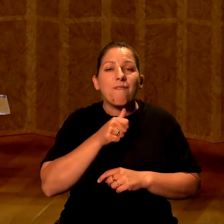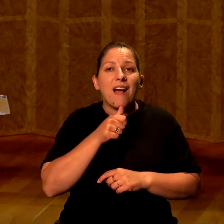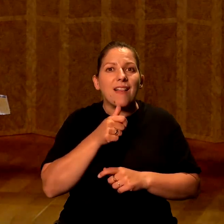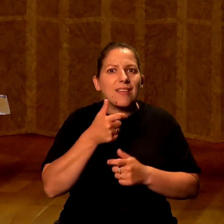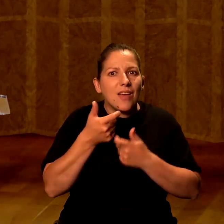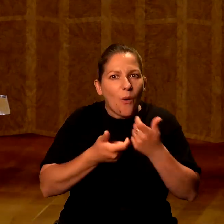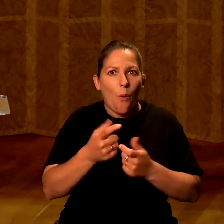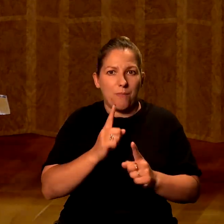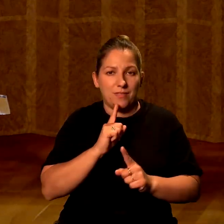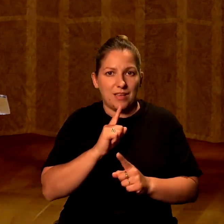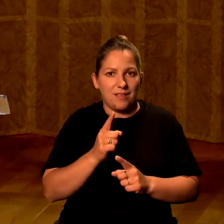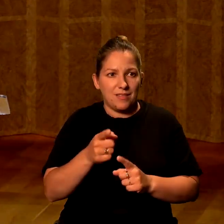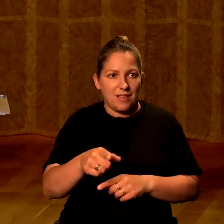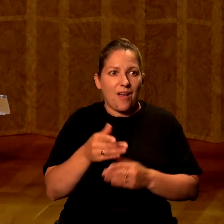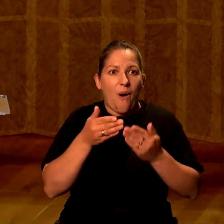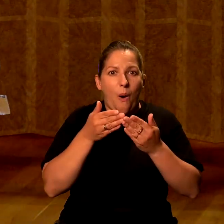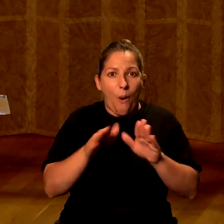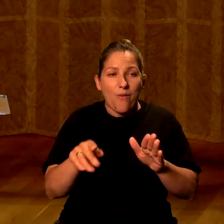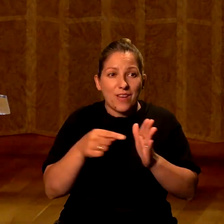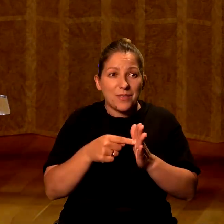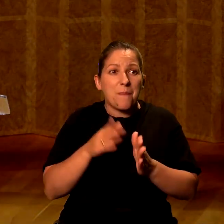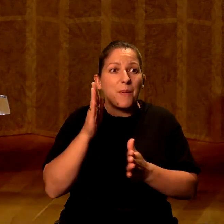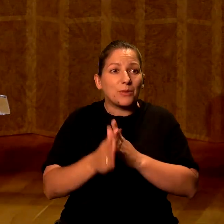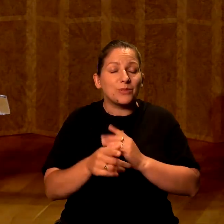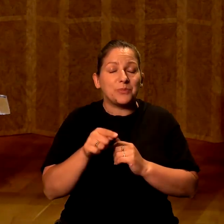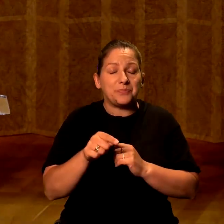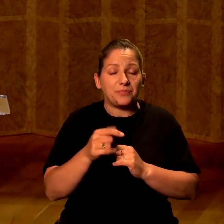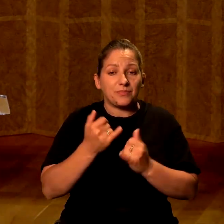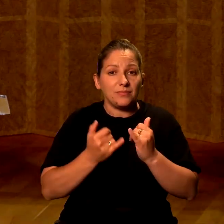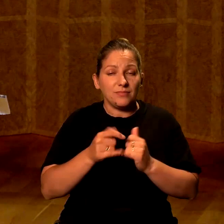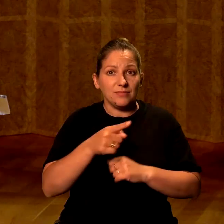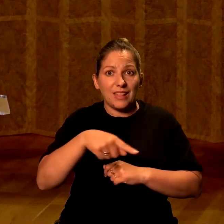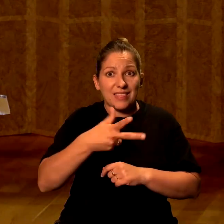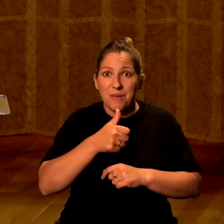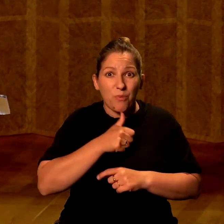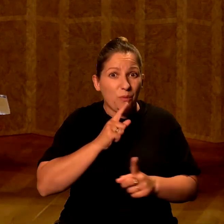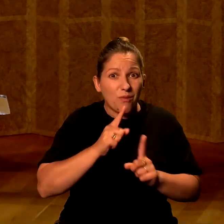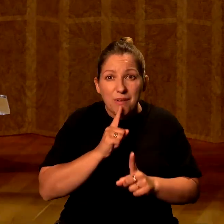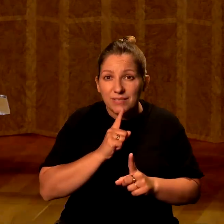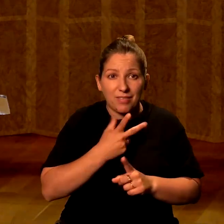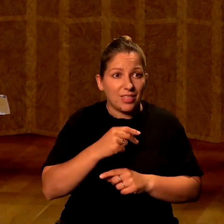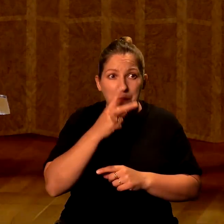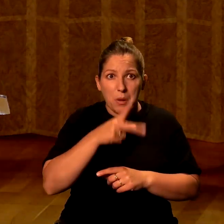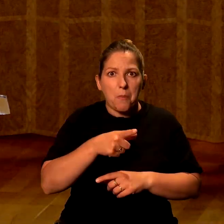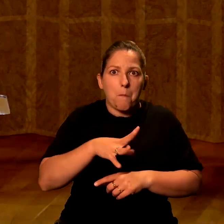porobić. Bo to otwarcie kanałów, o którym tu piszę, to jest po prostu taka rzecz. Jeżeli oni nie spróbują tej rozmowy, nie zobaczą, że to się da, że to idzie,